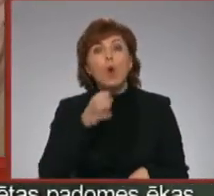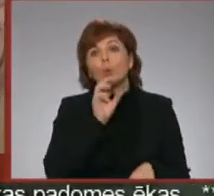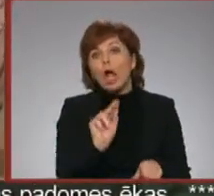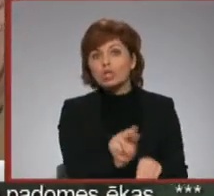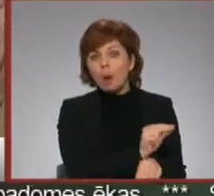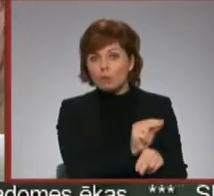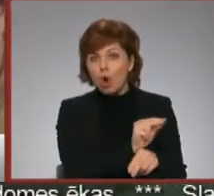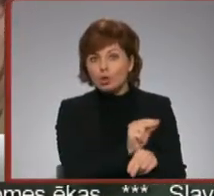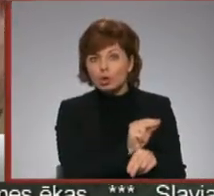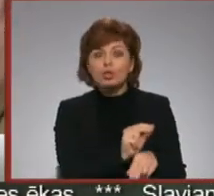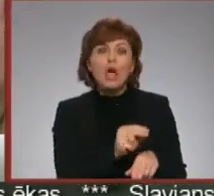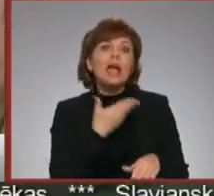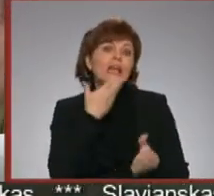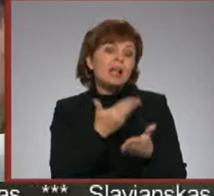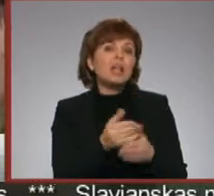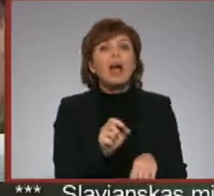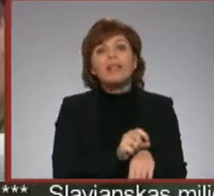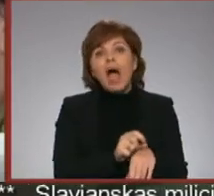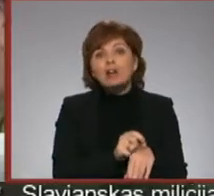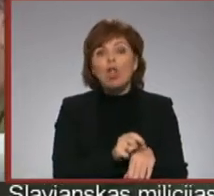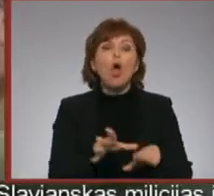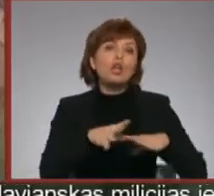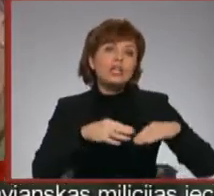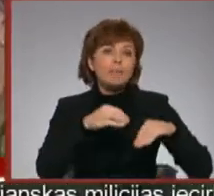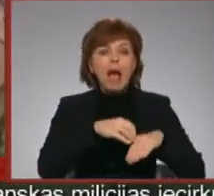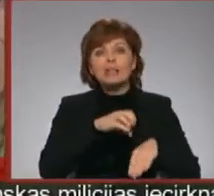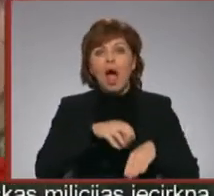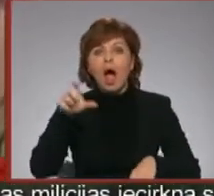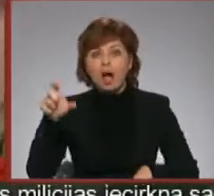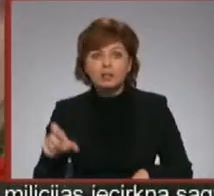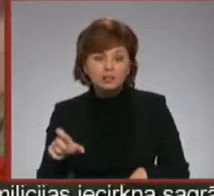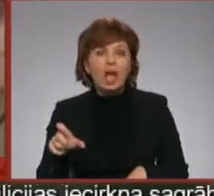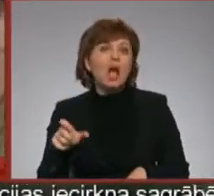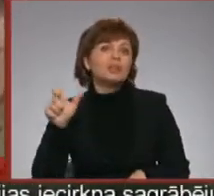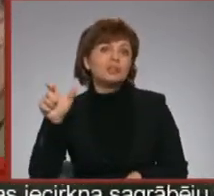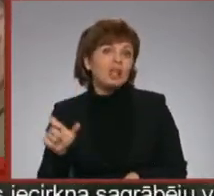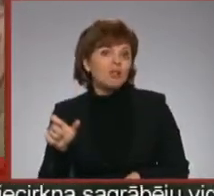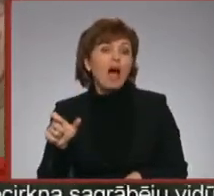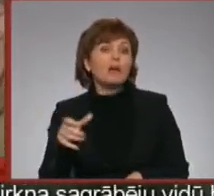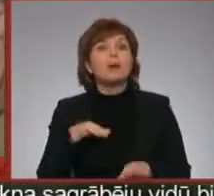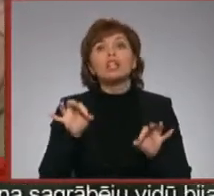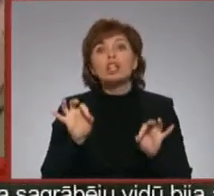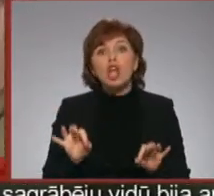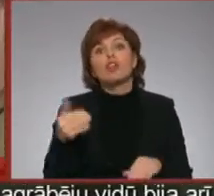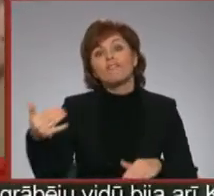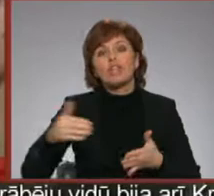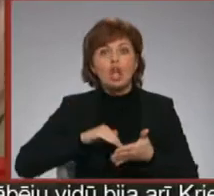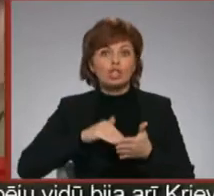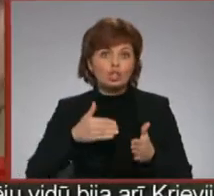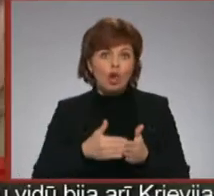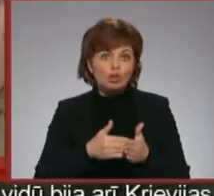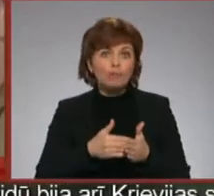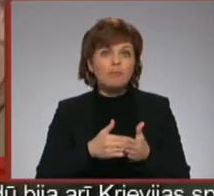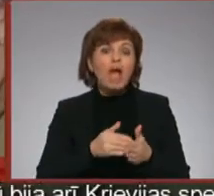pēc ārstu, neirologu un ģimenes ārstu ieteikumu ir cilvēkam ļoti tieši viņa situācija arī